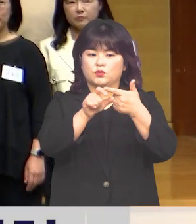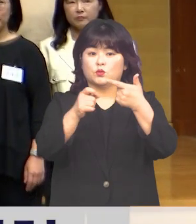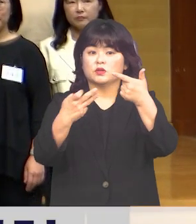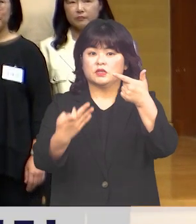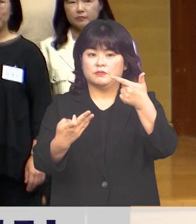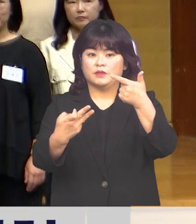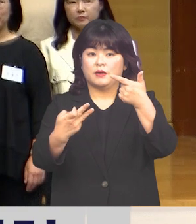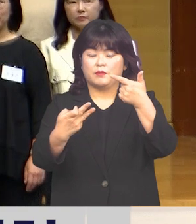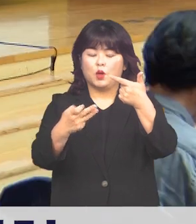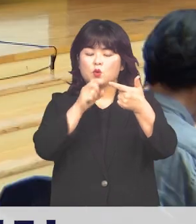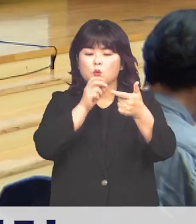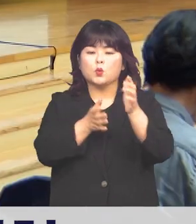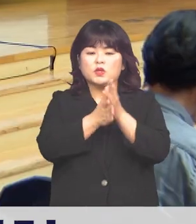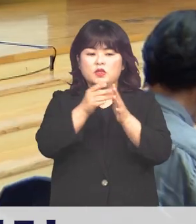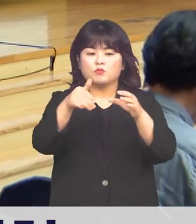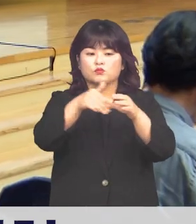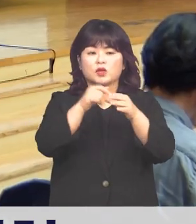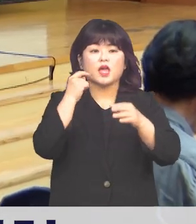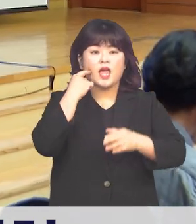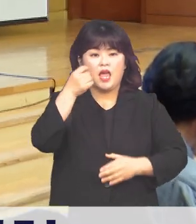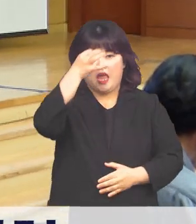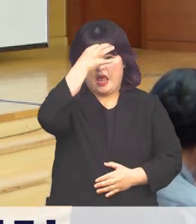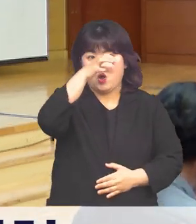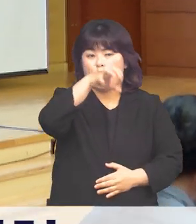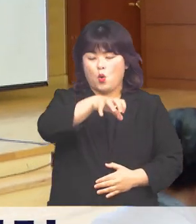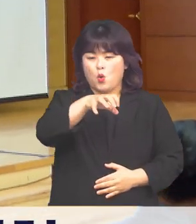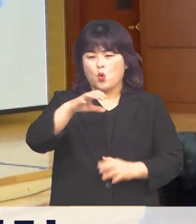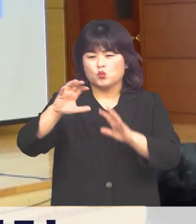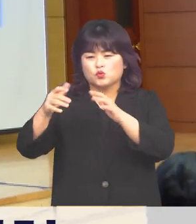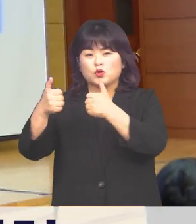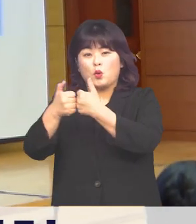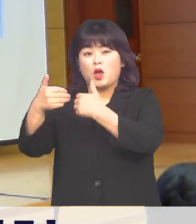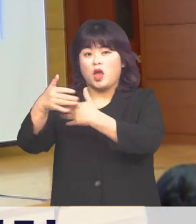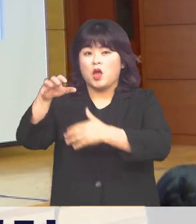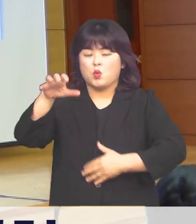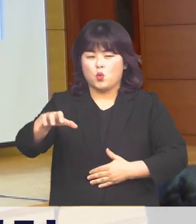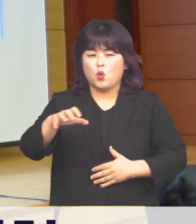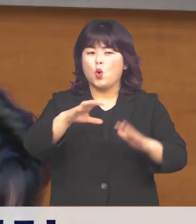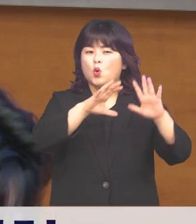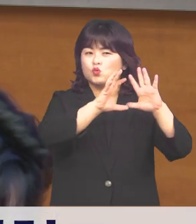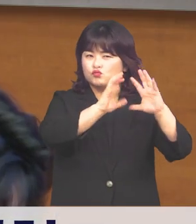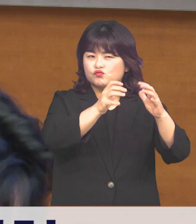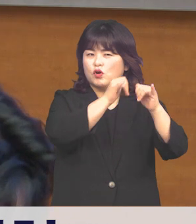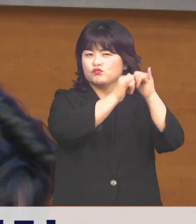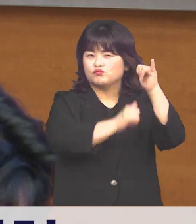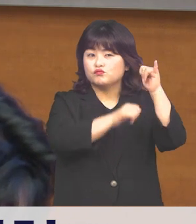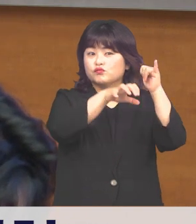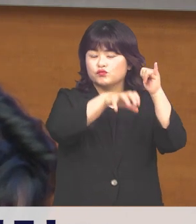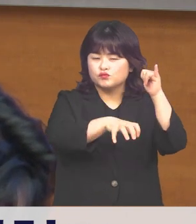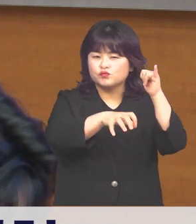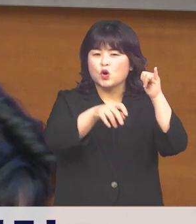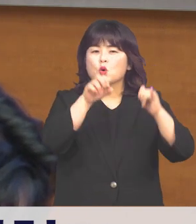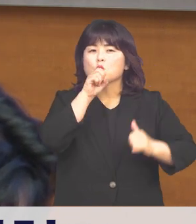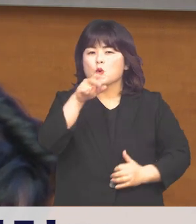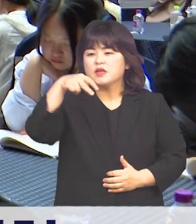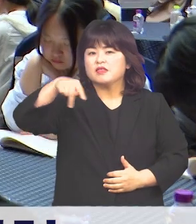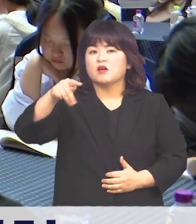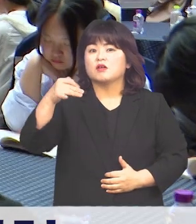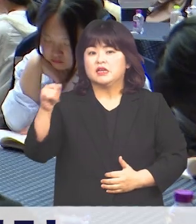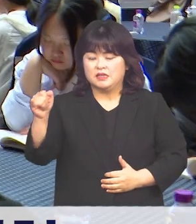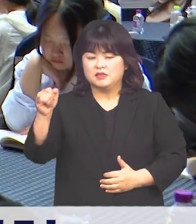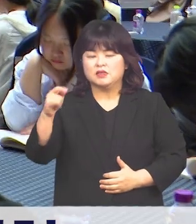용인특례시는 지난 13일 용인문화예술원 국제회의실에서 국가사적 용인설이 고려백자 요지